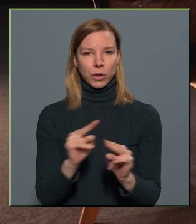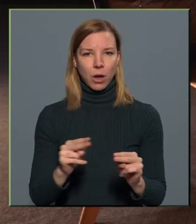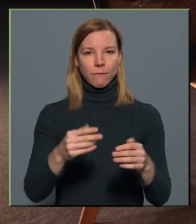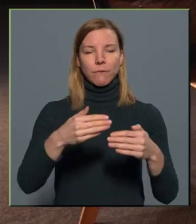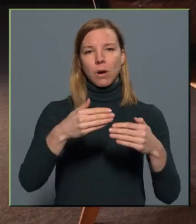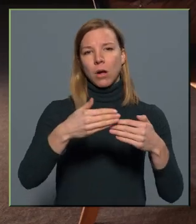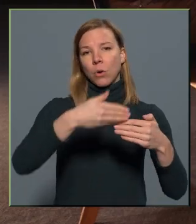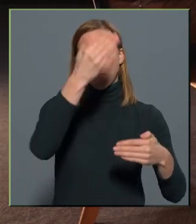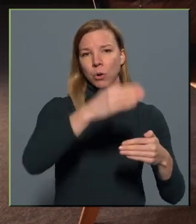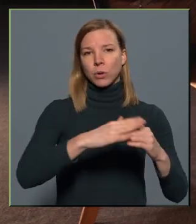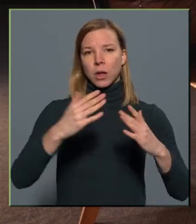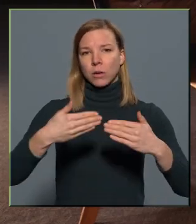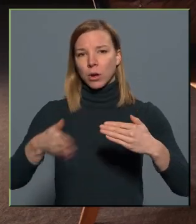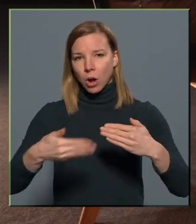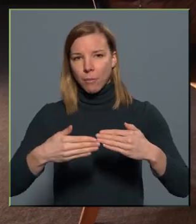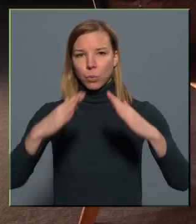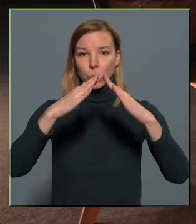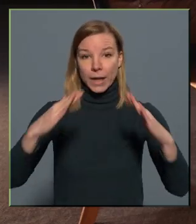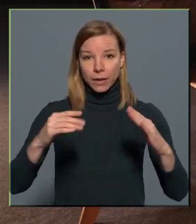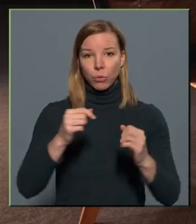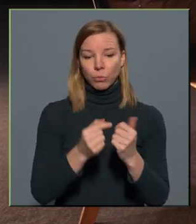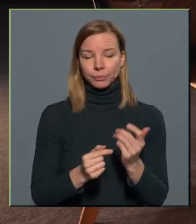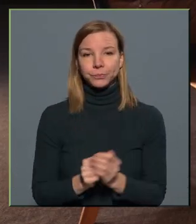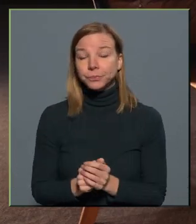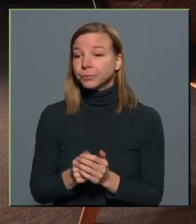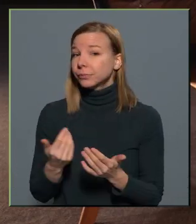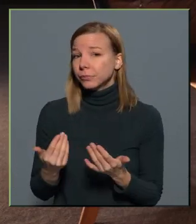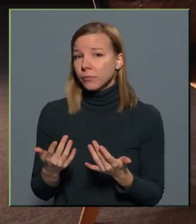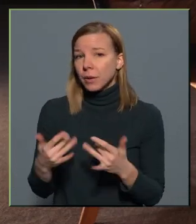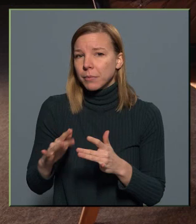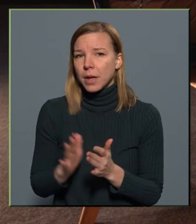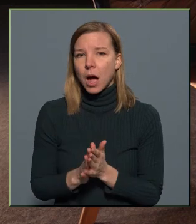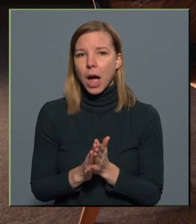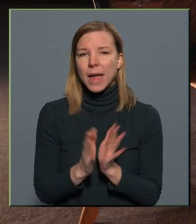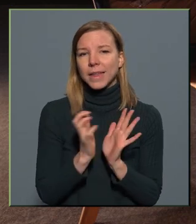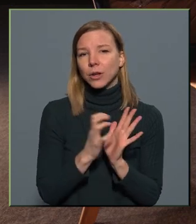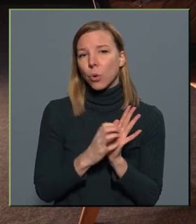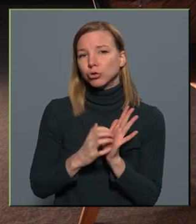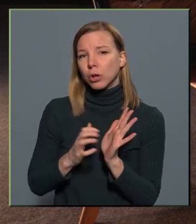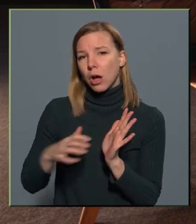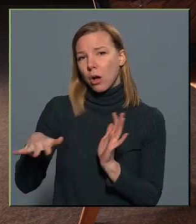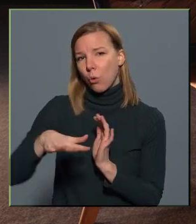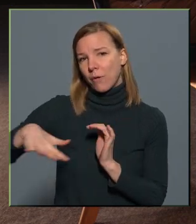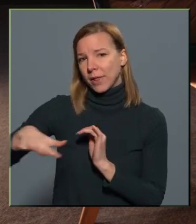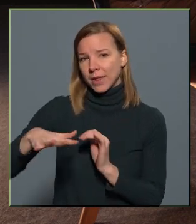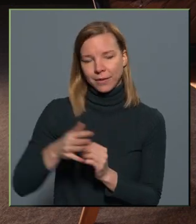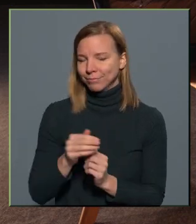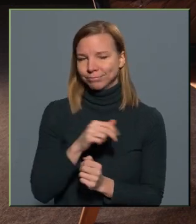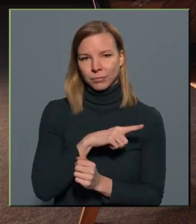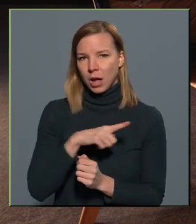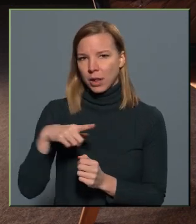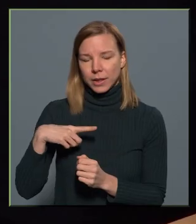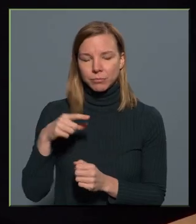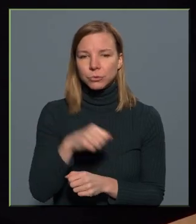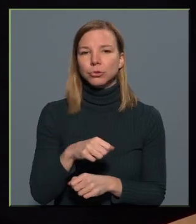is szívesen áldozunk. Mi újság a Rozsda övezettel? Ugye ez nem kizárólag az önkormányzat hatásköre, de